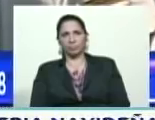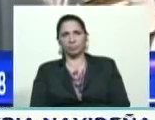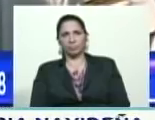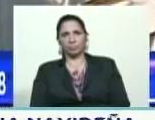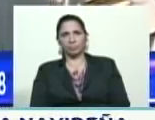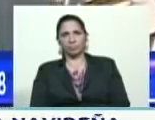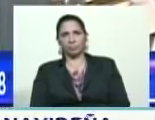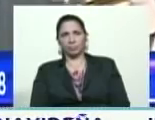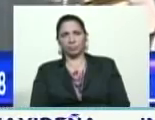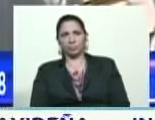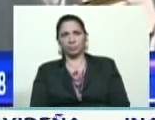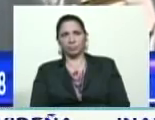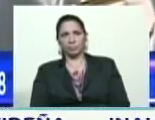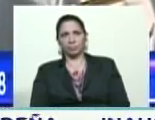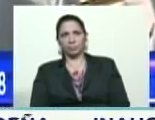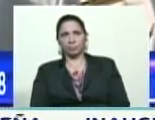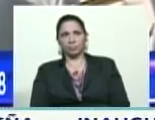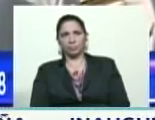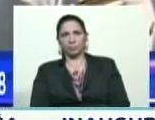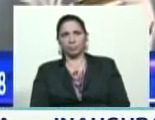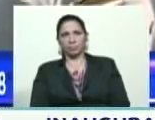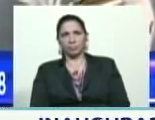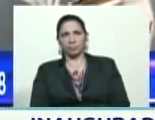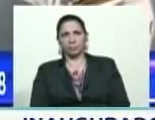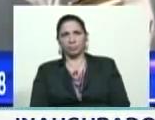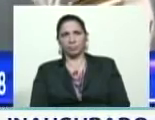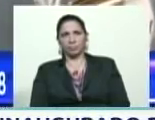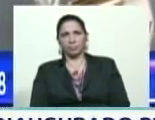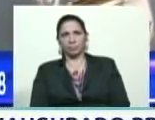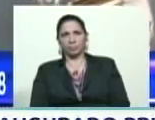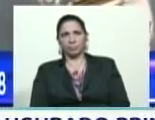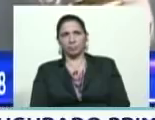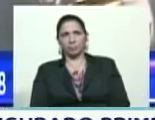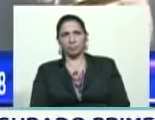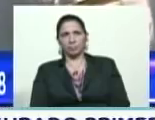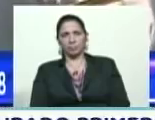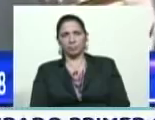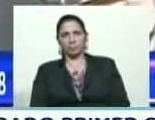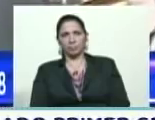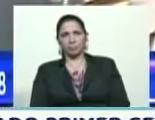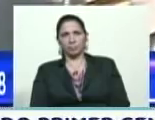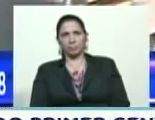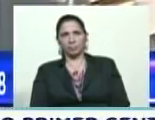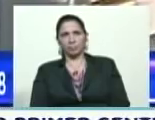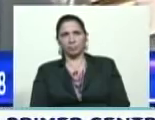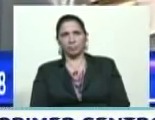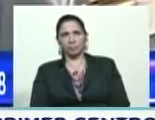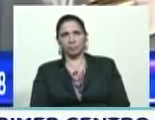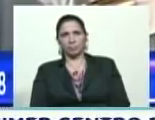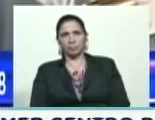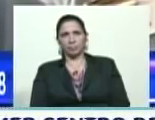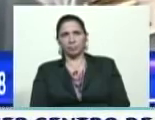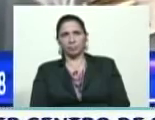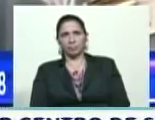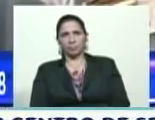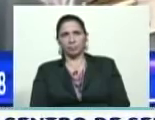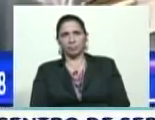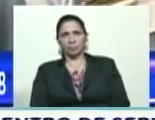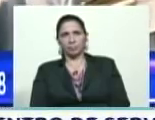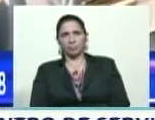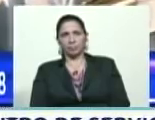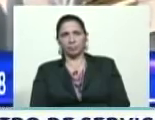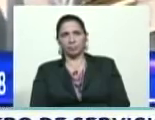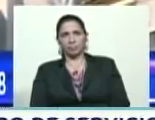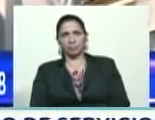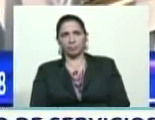только тепло вашего климата, но это и тепло ваших сердец, с которым вы нас уже второй раз